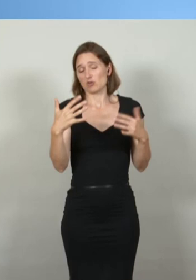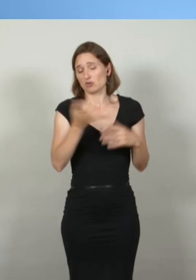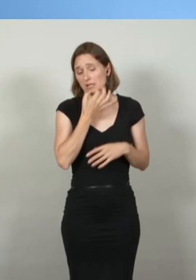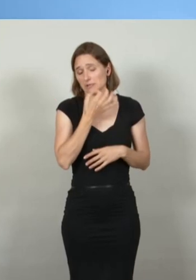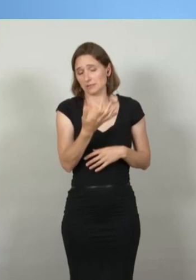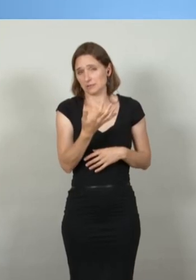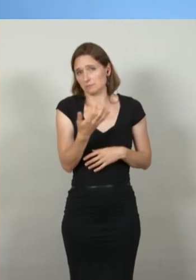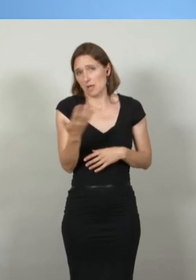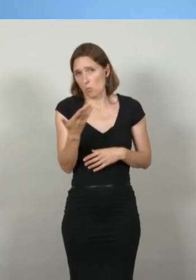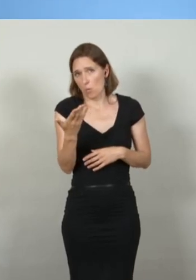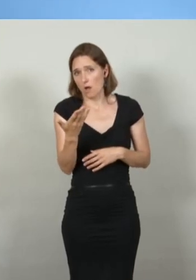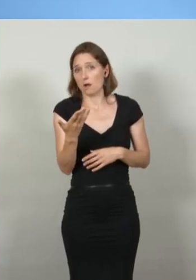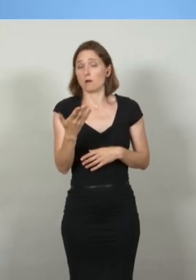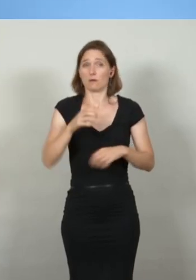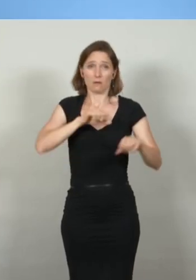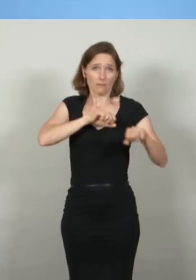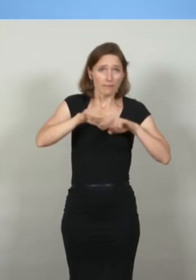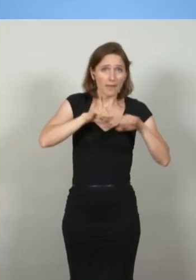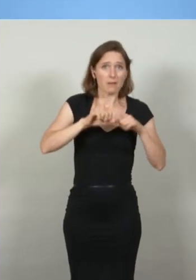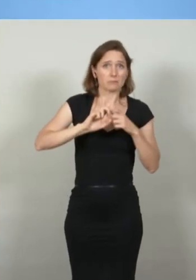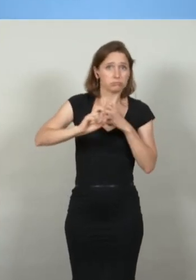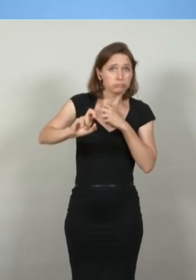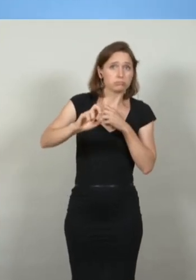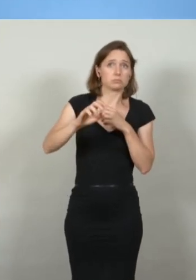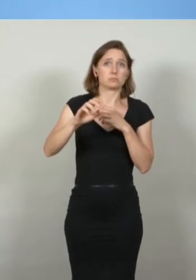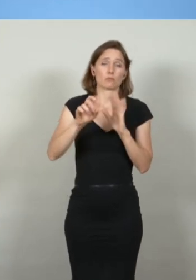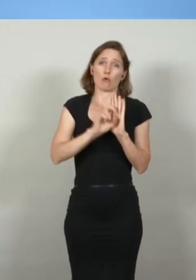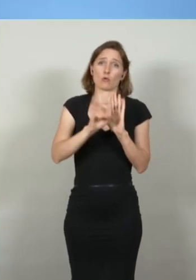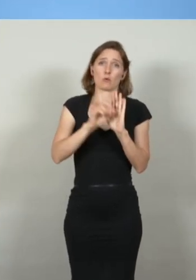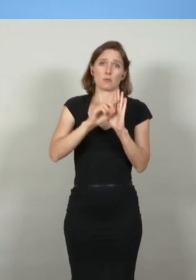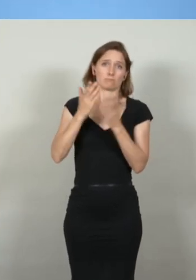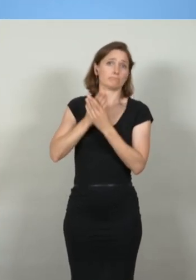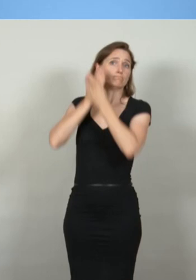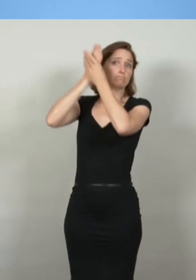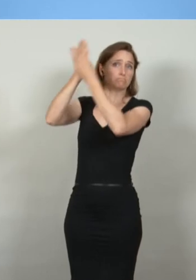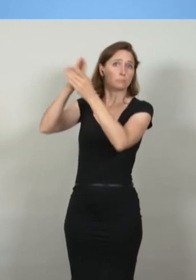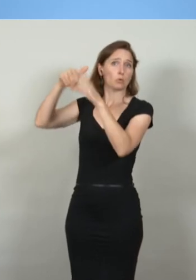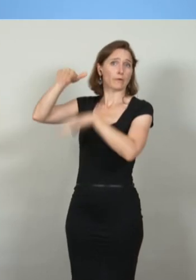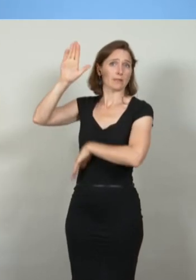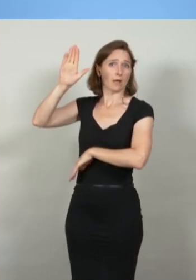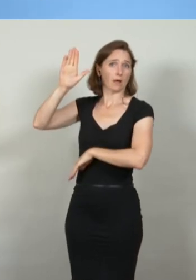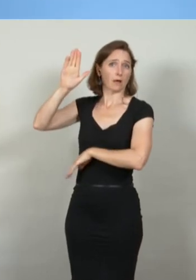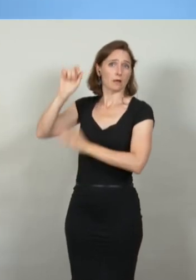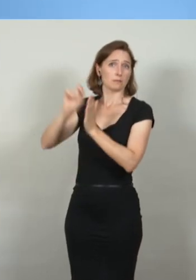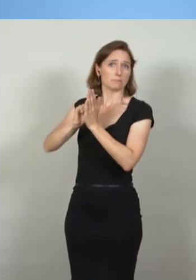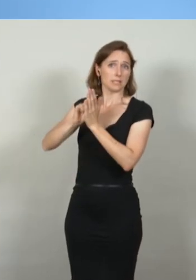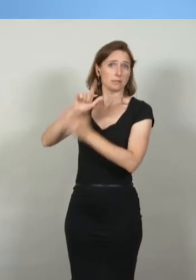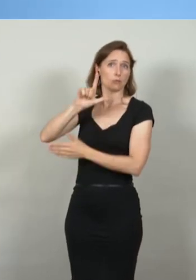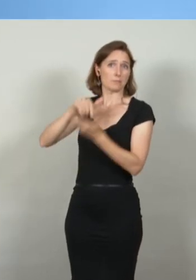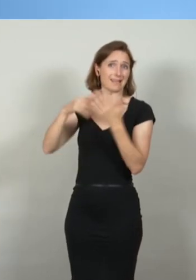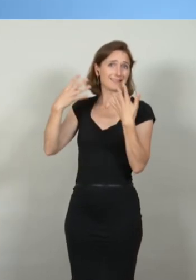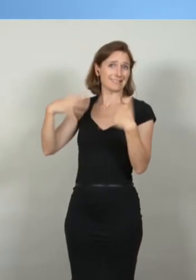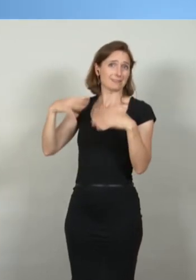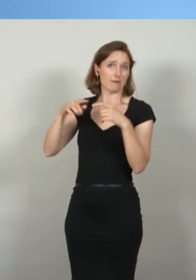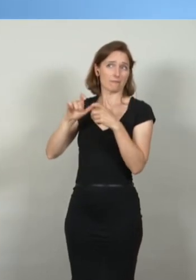que la démarche que Grenoble a porté au moment de son dépôt de candidature en 2019 aux côtés de la ville des scènes